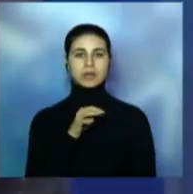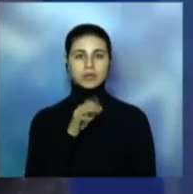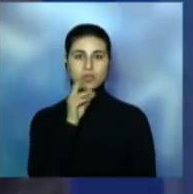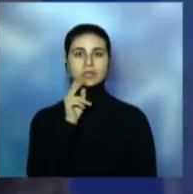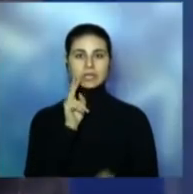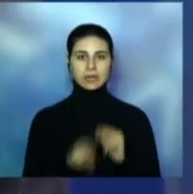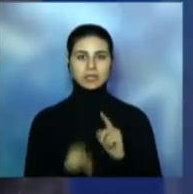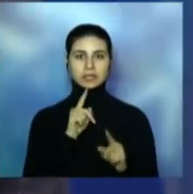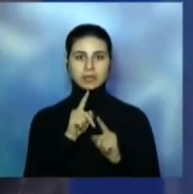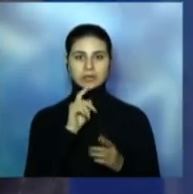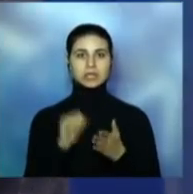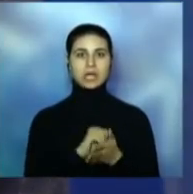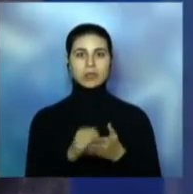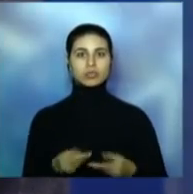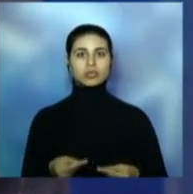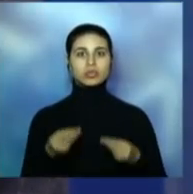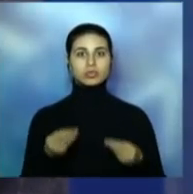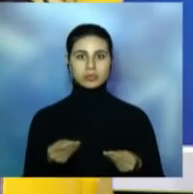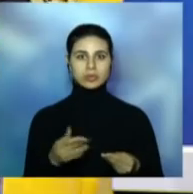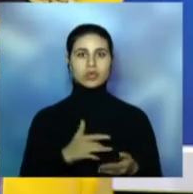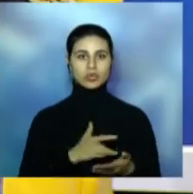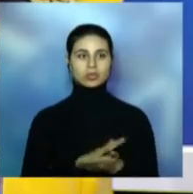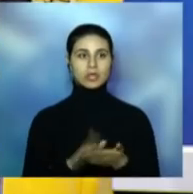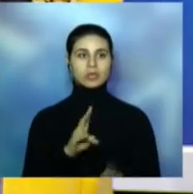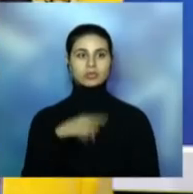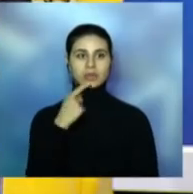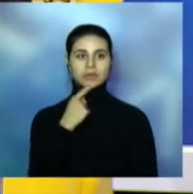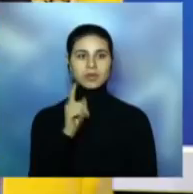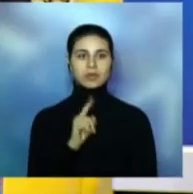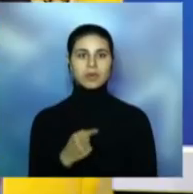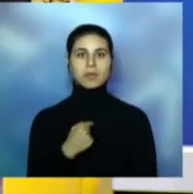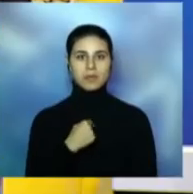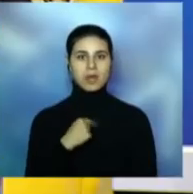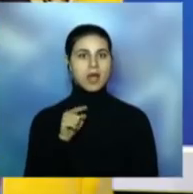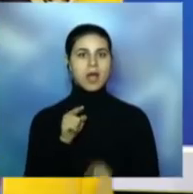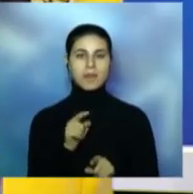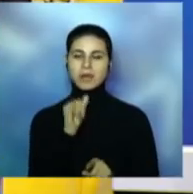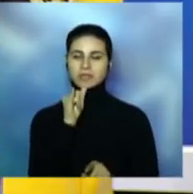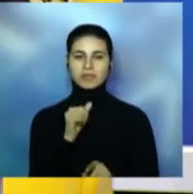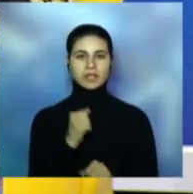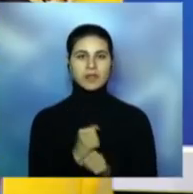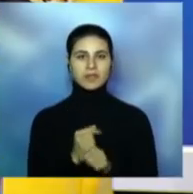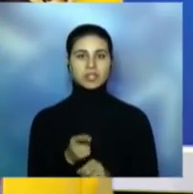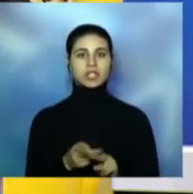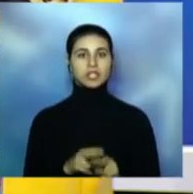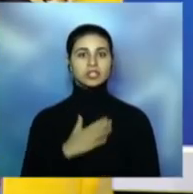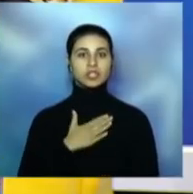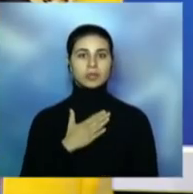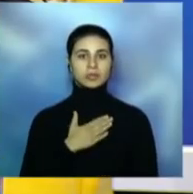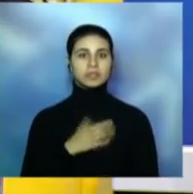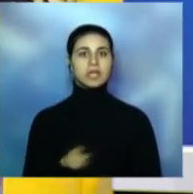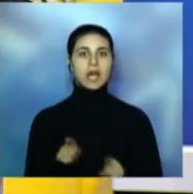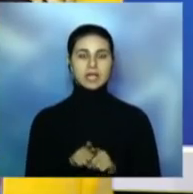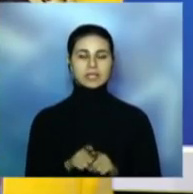რომ შემოიტანე საბუთები, უკვე მივხვდი, რომ გულწრფელად უნდა ვთქვა, რომ მე მეთქი ამას ვერ დავძლევ, თქო, ეს ჩემთვის, მე